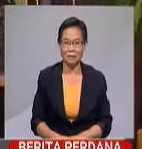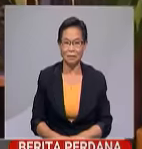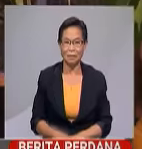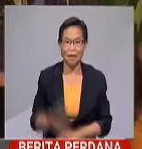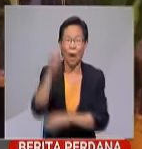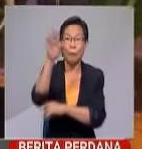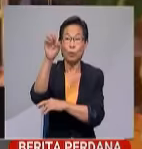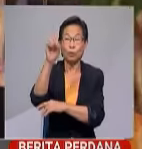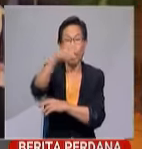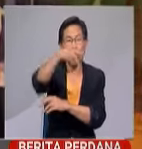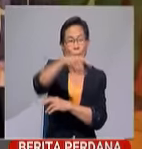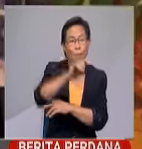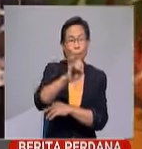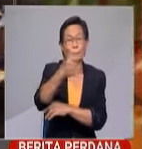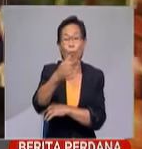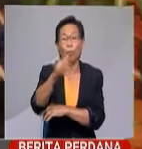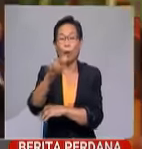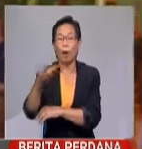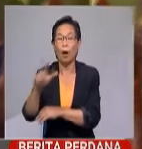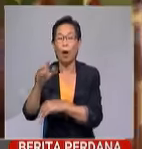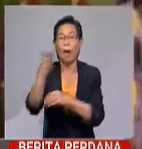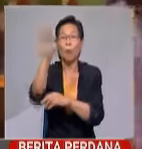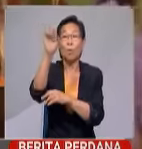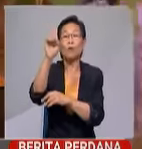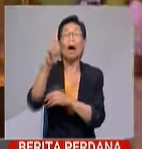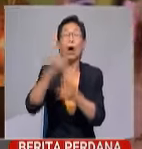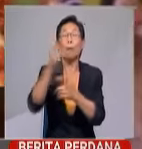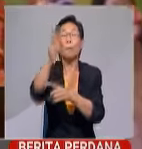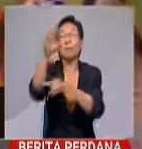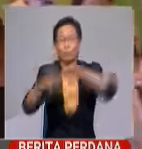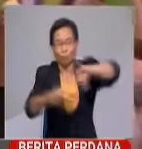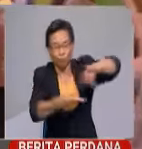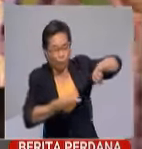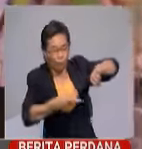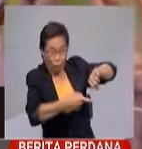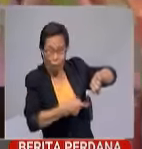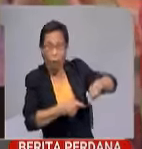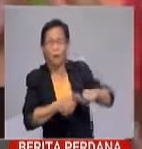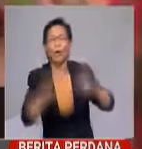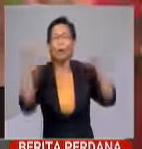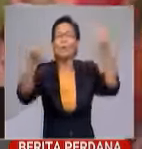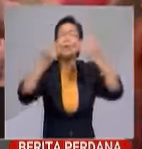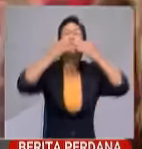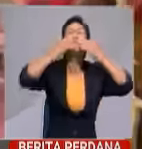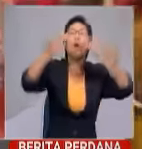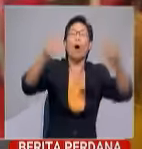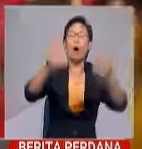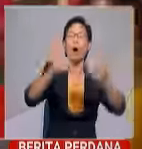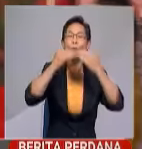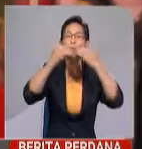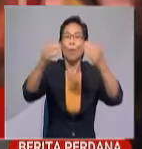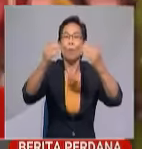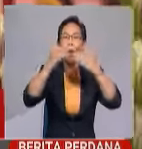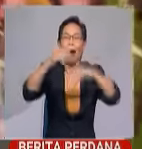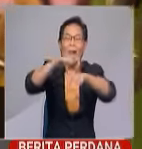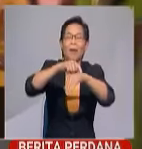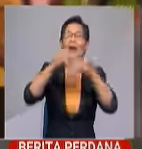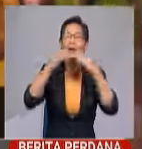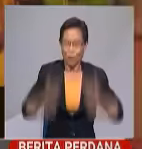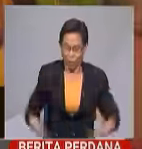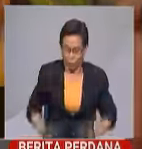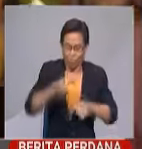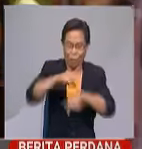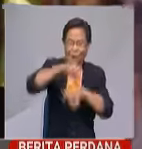Pesta Ponggal atau lebih dikenali sebagai Pesta Menuai, ia merupakan upacara penghargaan kepada hidupan dan alam semula jadi yang